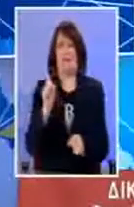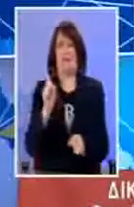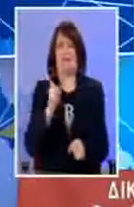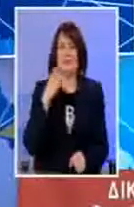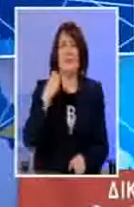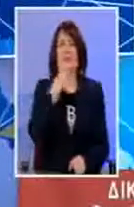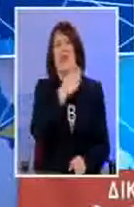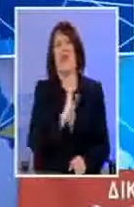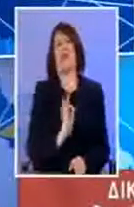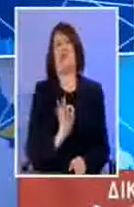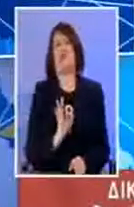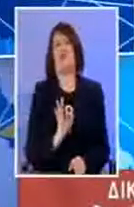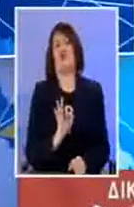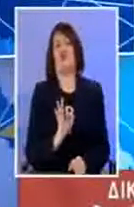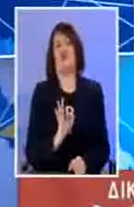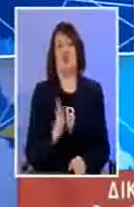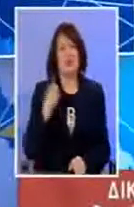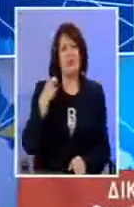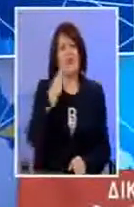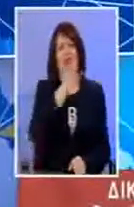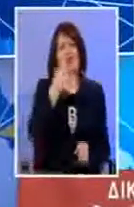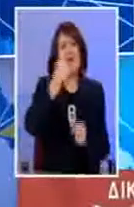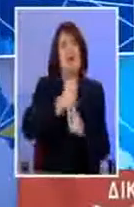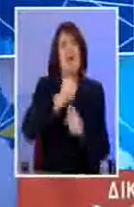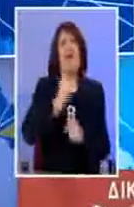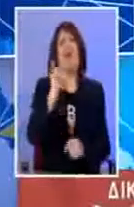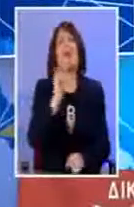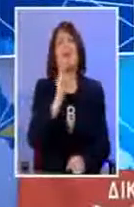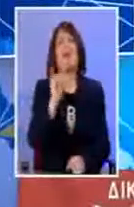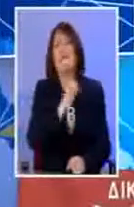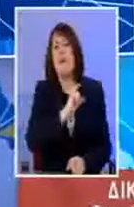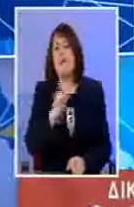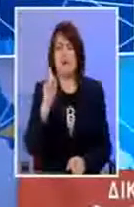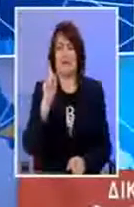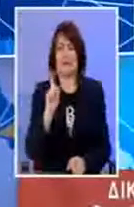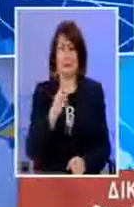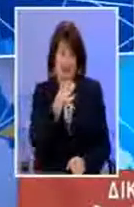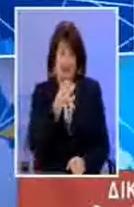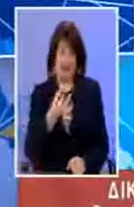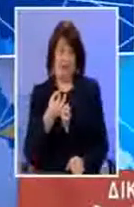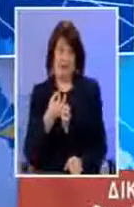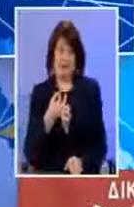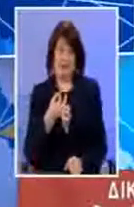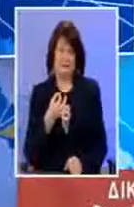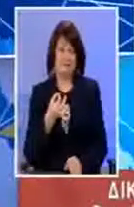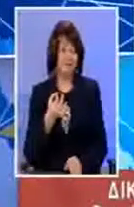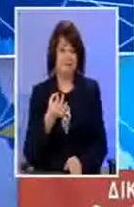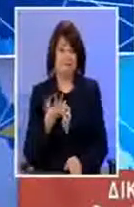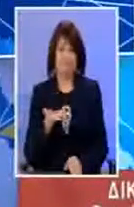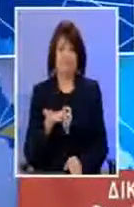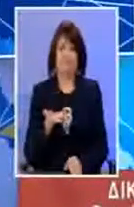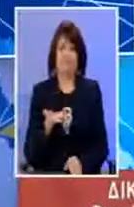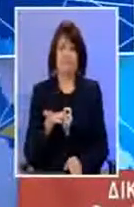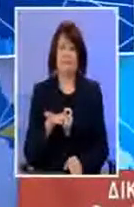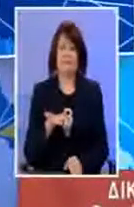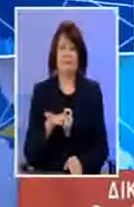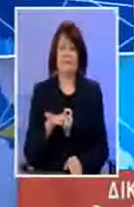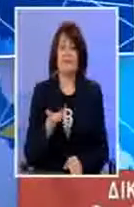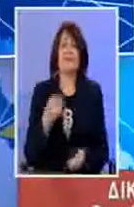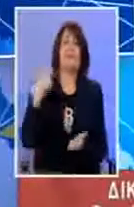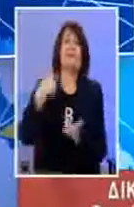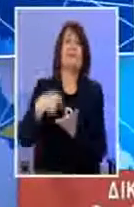να βγουν έξω από τα ιδρύματα που, όπως είπατε προηγουμένως, πλέον δεν